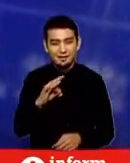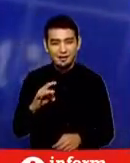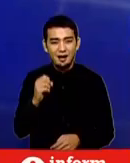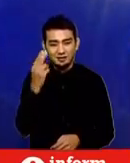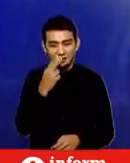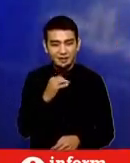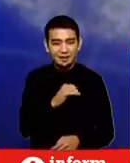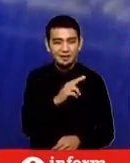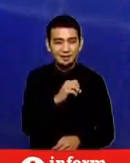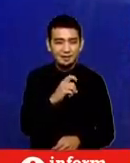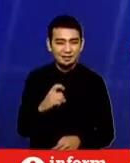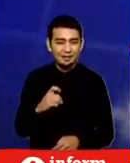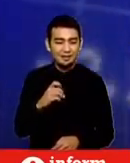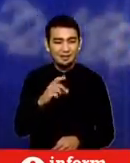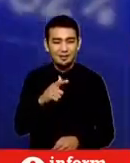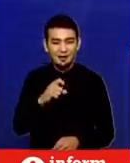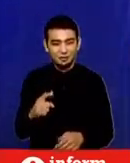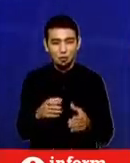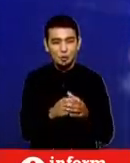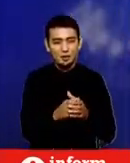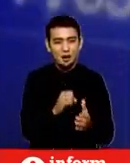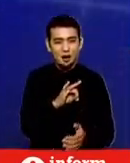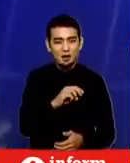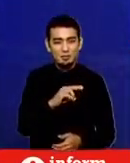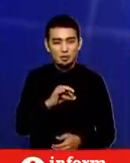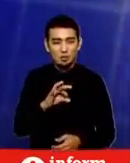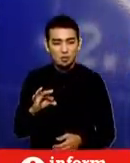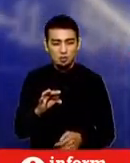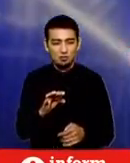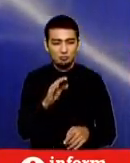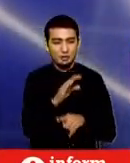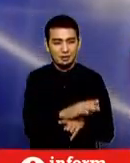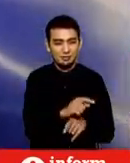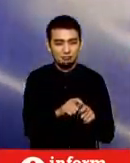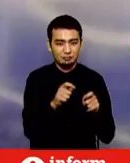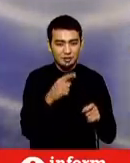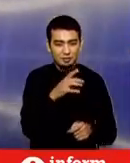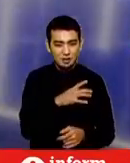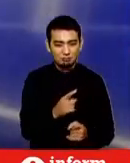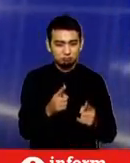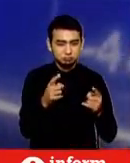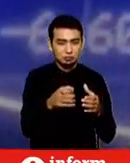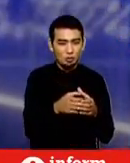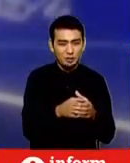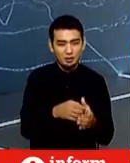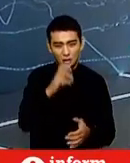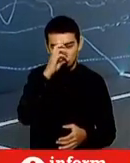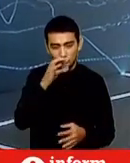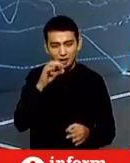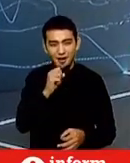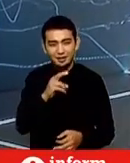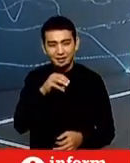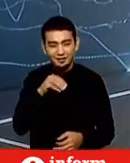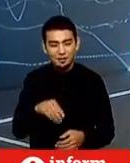Қазақгаз компаниясын IPO-ға шығаруды тапсырып отыр. Жалпы сіздіңше ірі компаниялардағы мемлекет активтерінің сатылуы